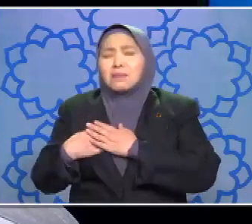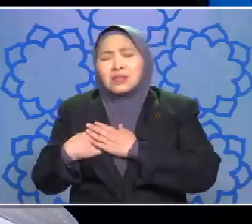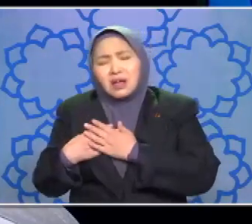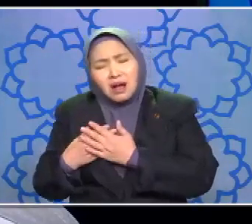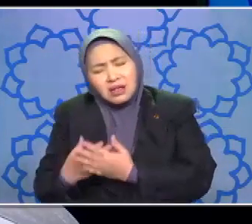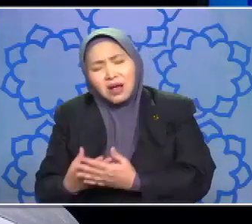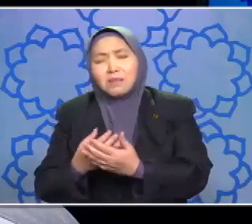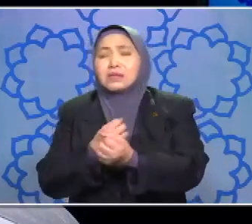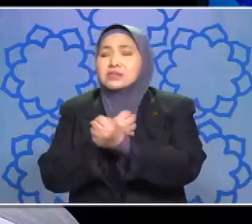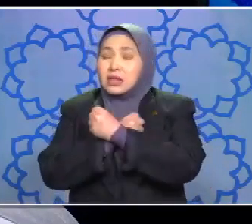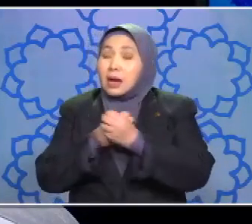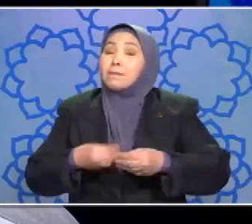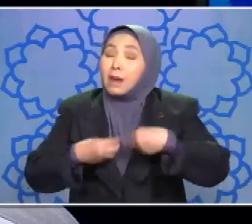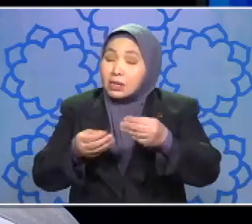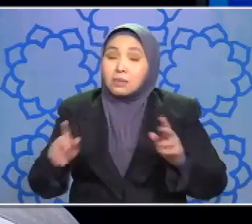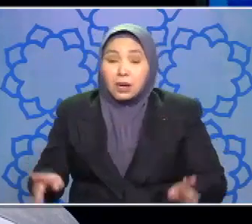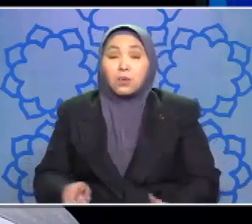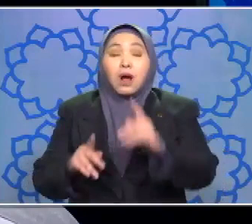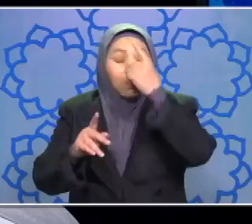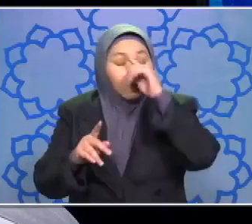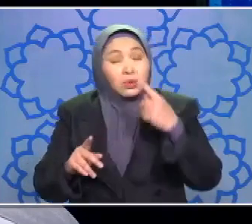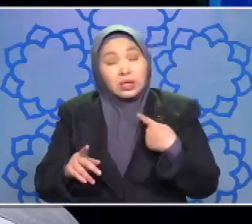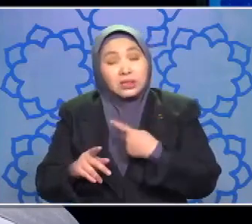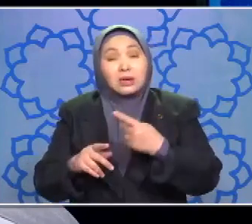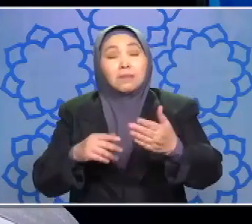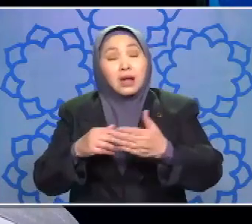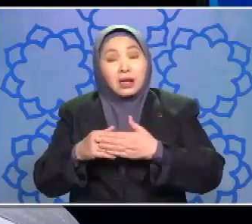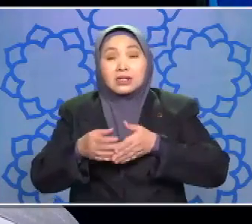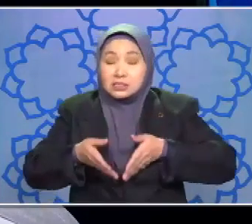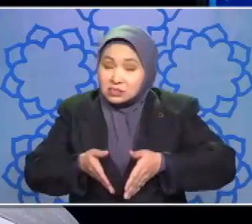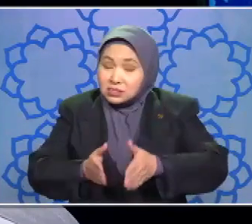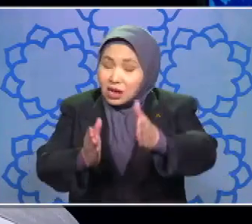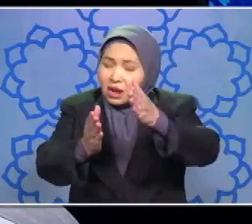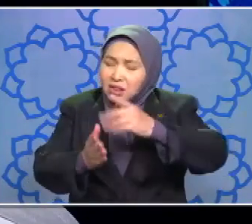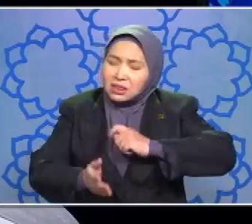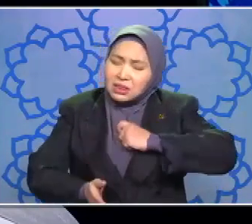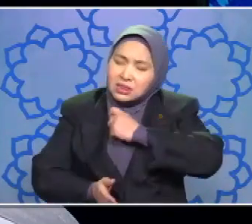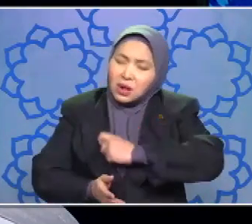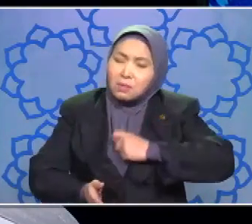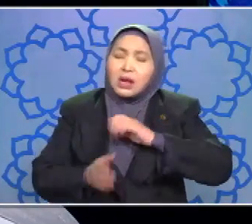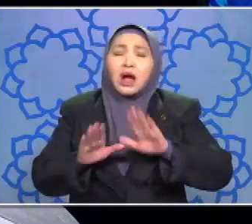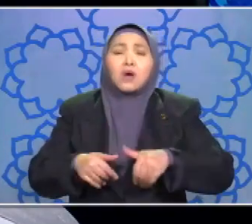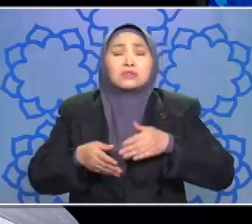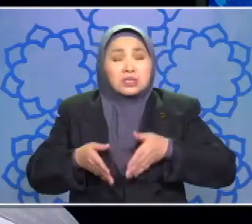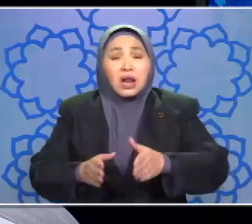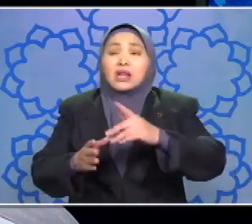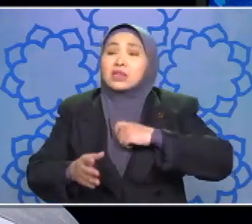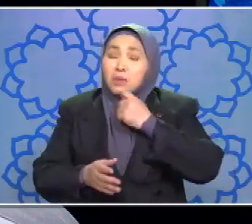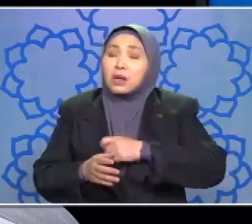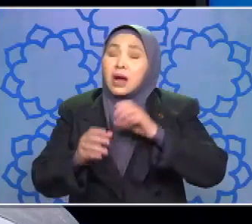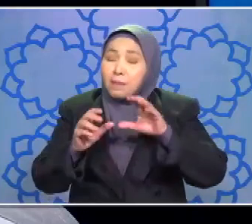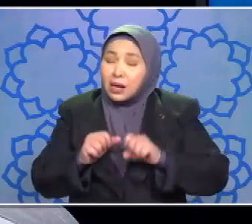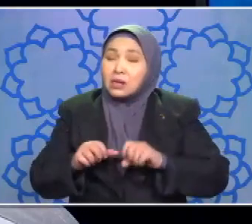amat penyayang, bagi peluang untuk kita kembali balik kepada jalan jalan taubat ini. Bagaimana jalan taubat itu dapat